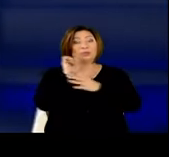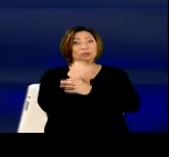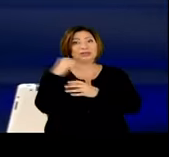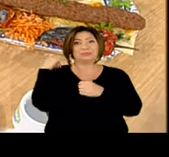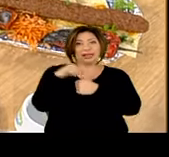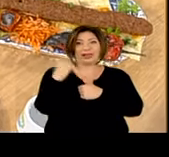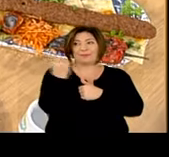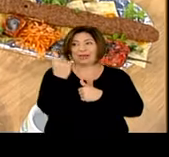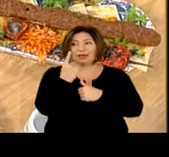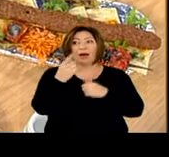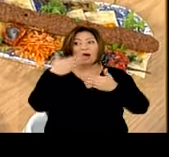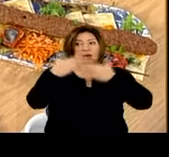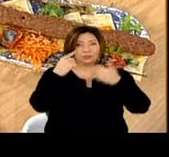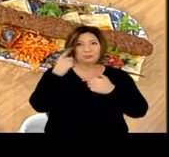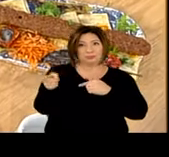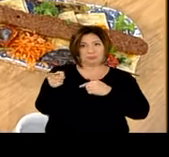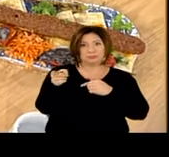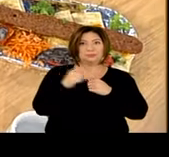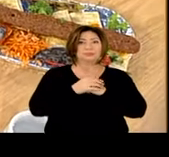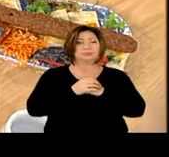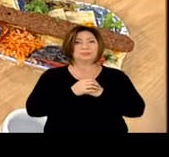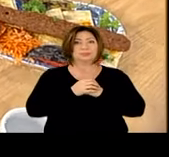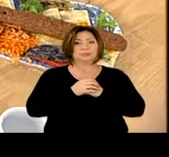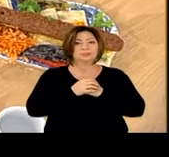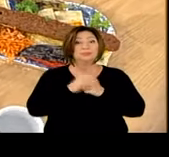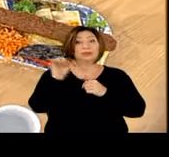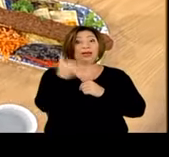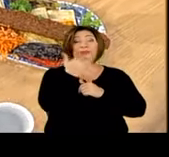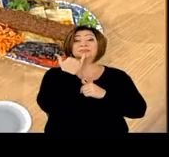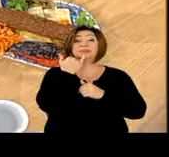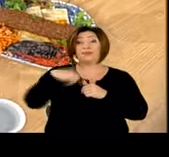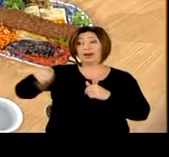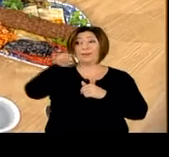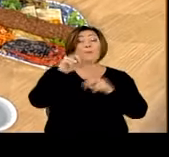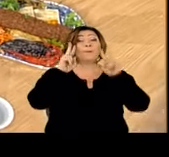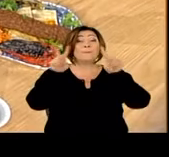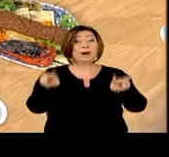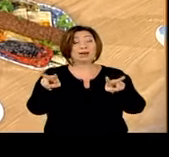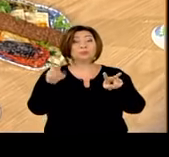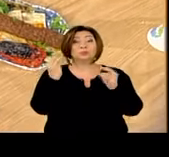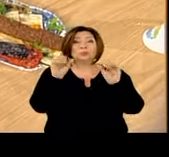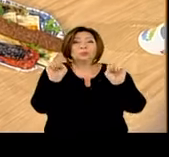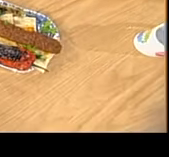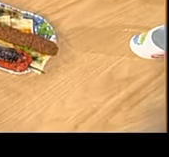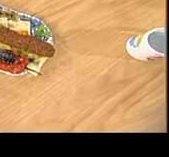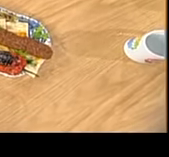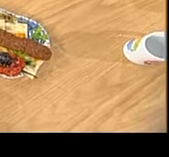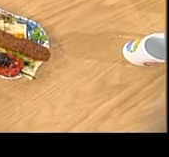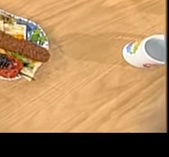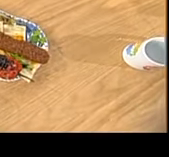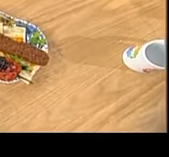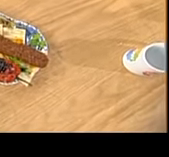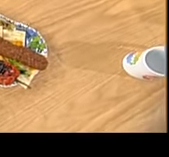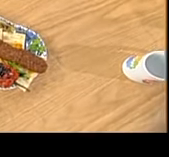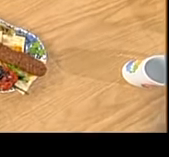yine bir ürününü getirdi. Değerli misafirlerim de bakalım çok soğumadan tadına